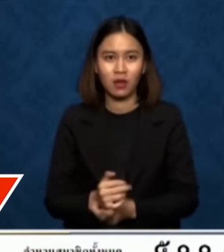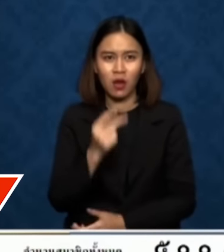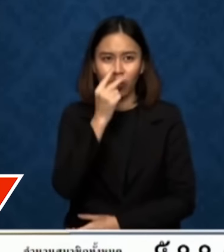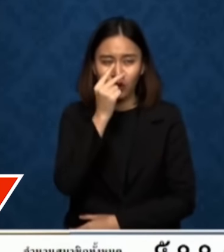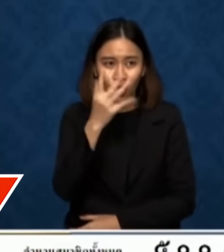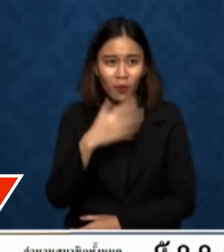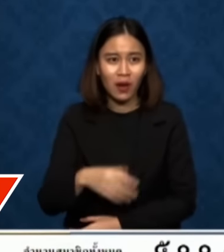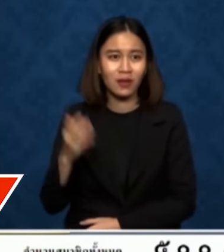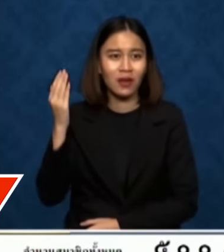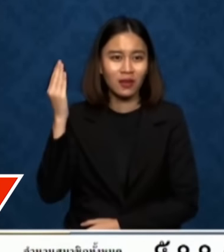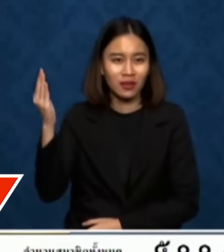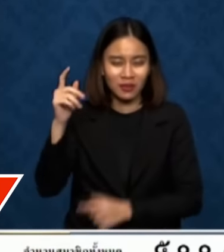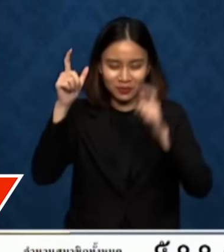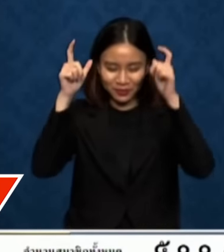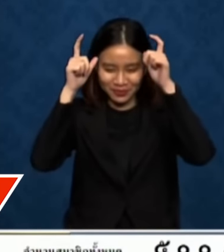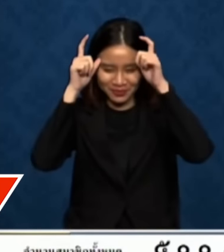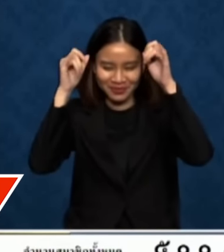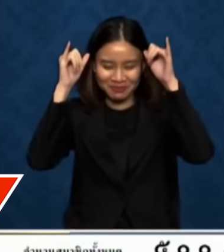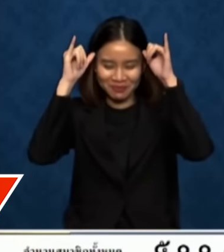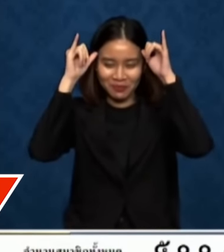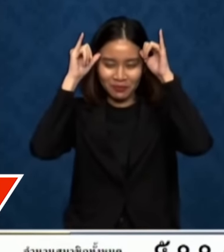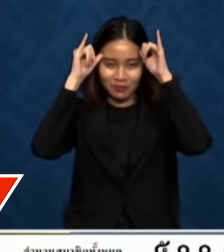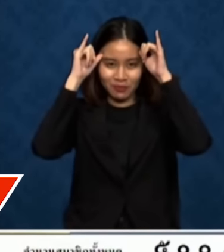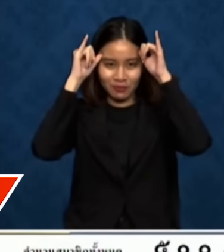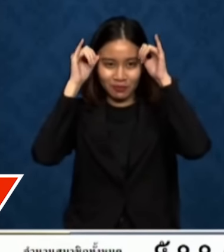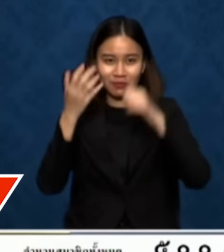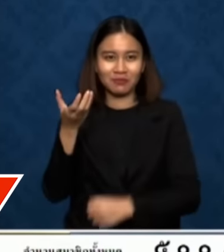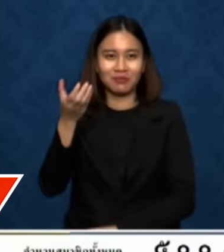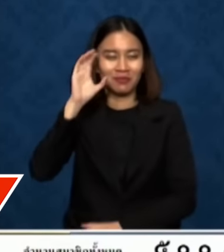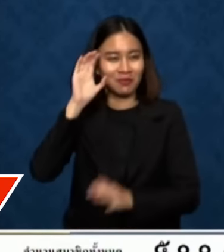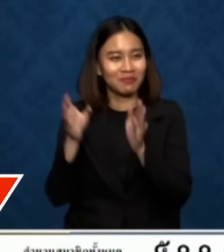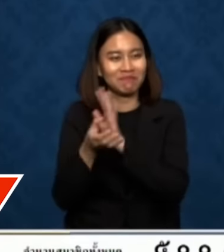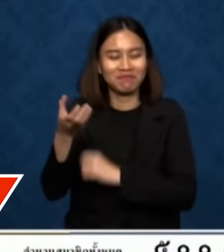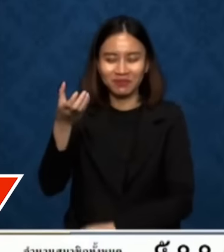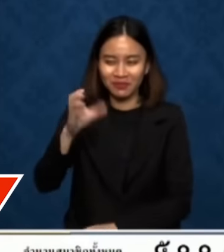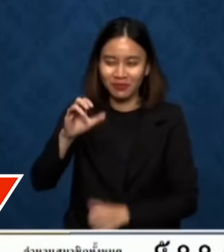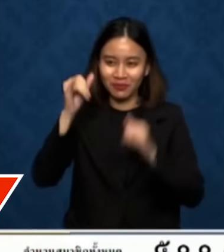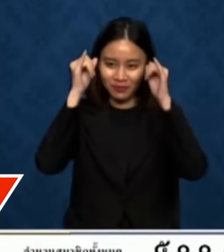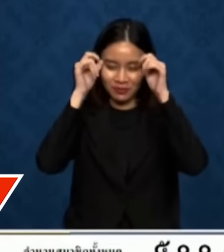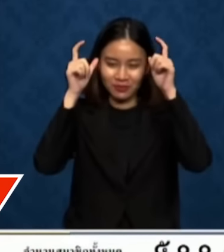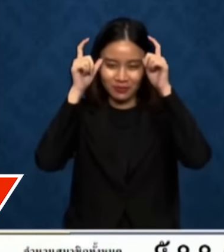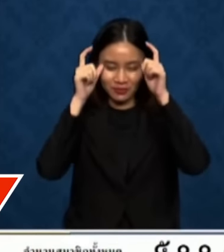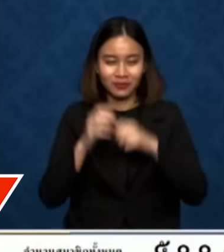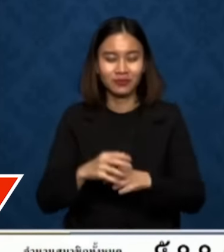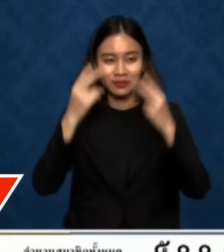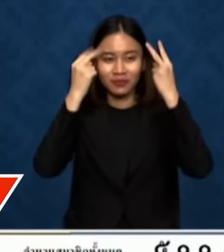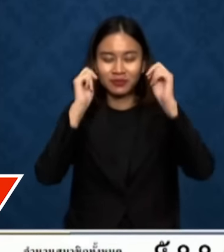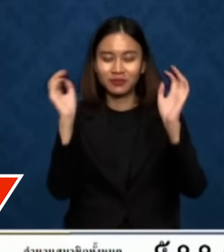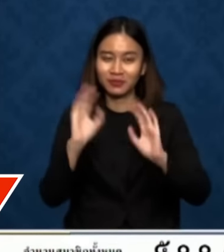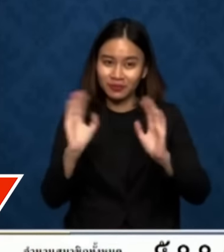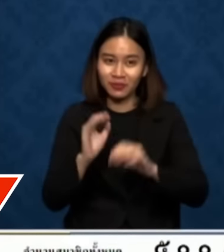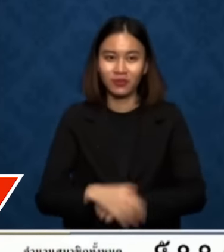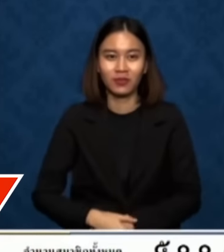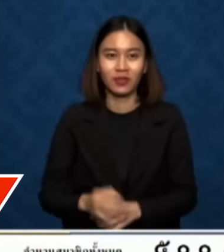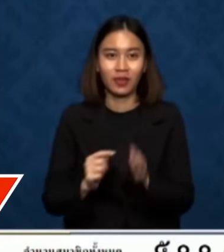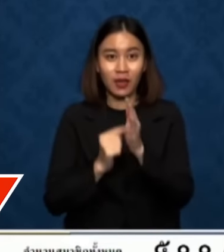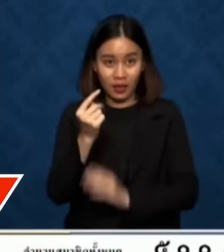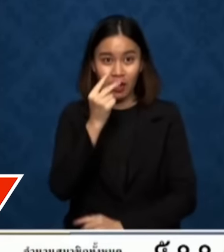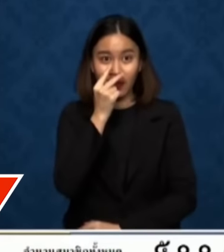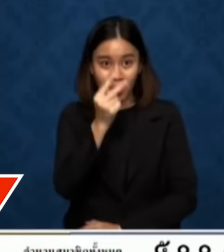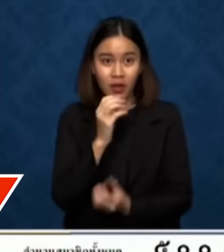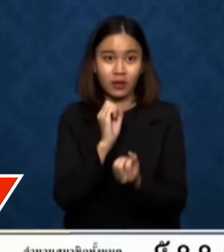านั่นมันโคนั่นมันกระบือมันไม่ใช่นายกรัฐมนตรีมันงานหยาบชัดๆค่ะเห็นไหมคะท่านเริ่มเห็นผล